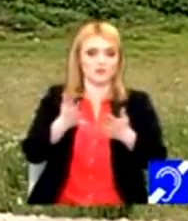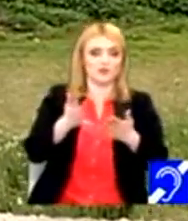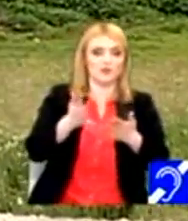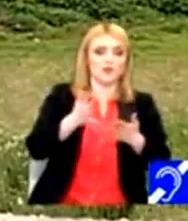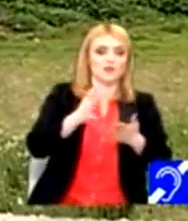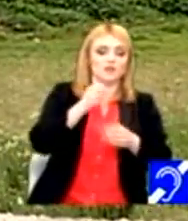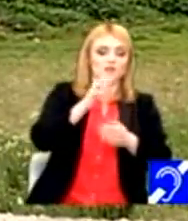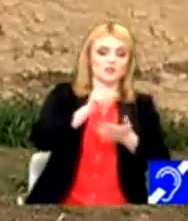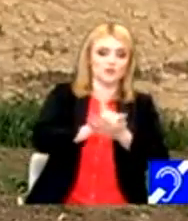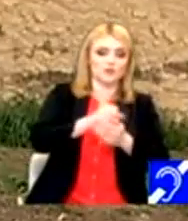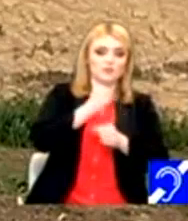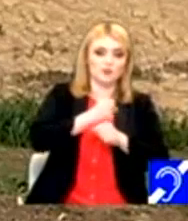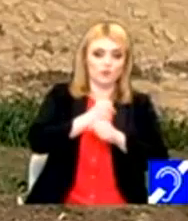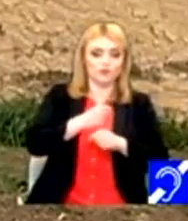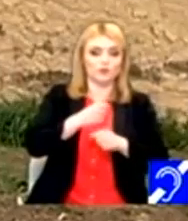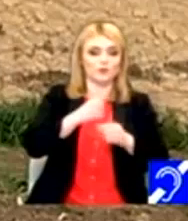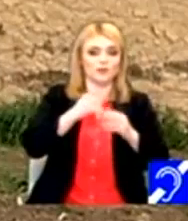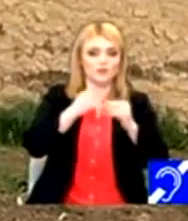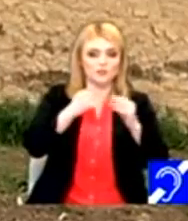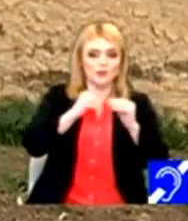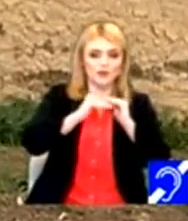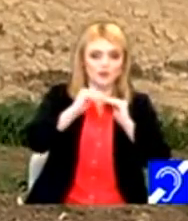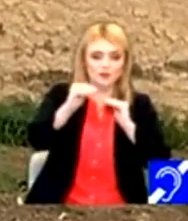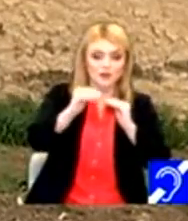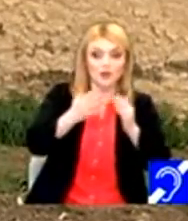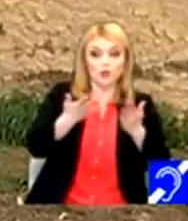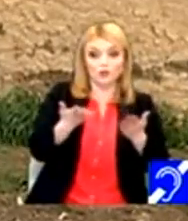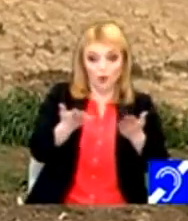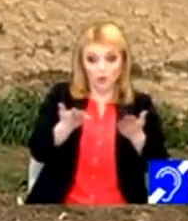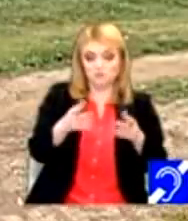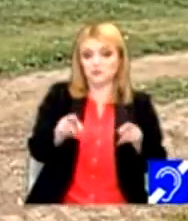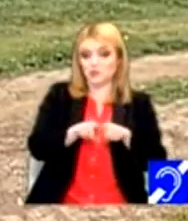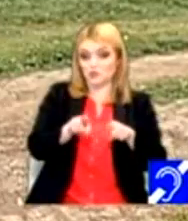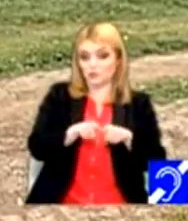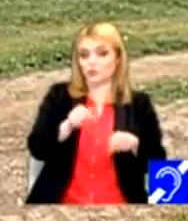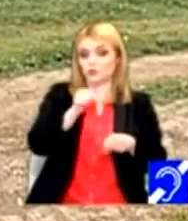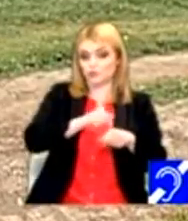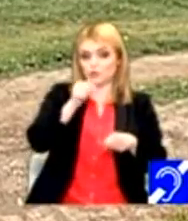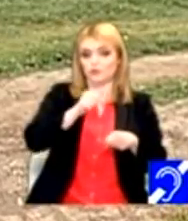din fondul de salariu, subvenția care a fost aprobată în proiectul de lege respectiv.